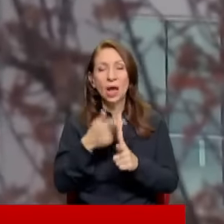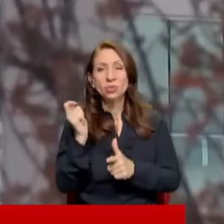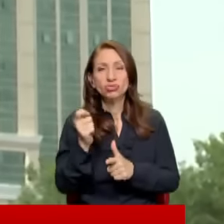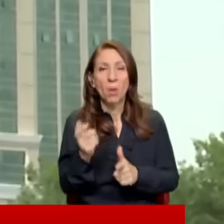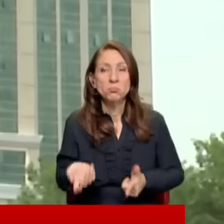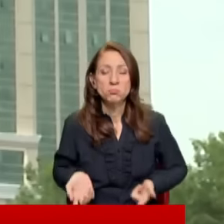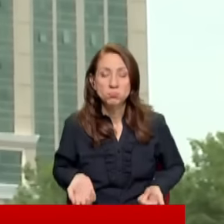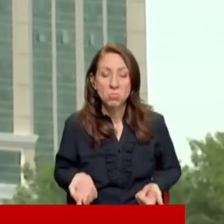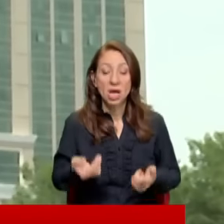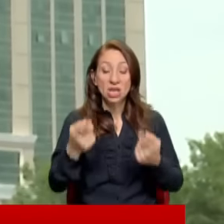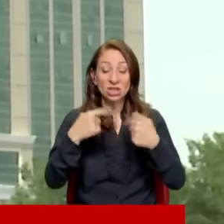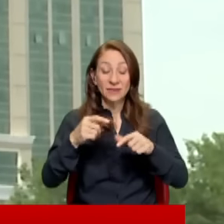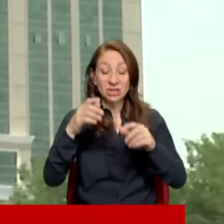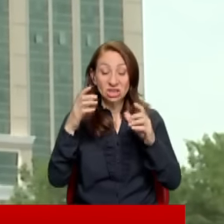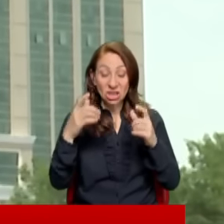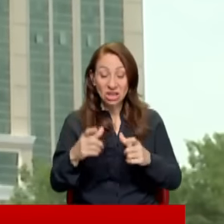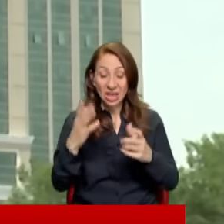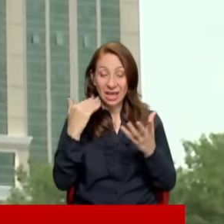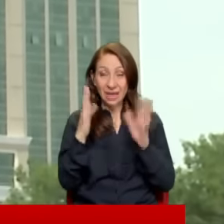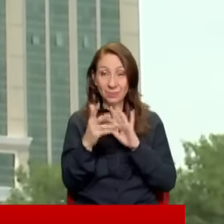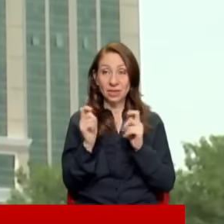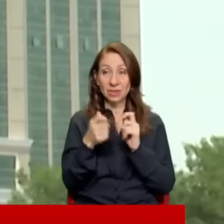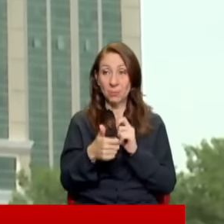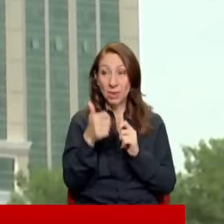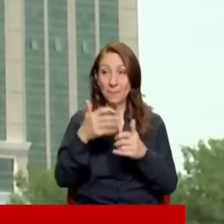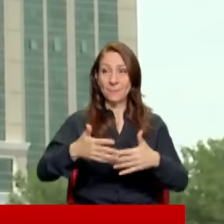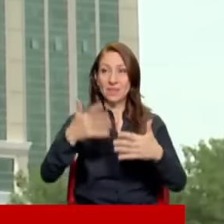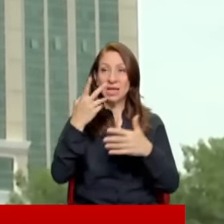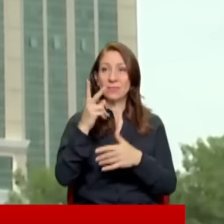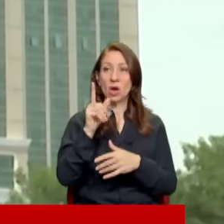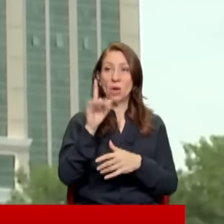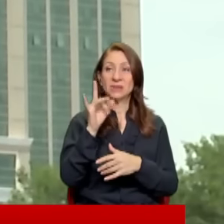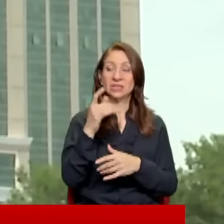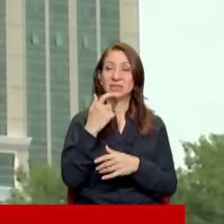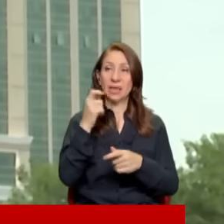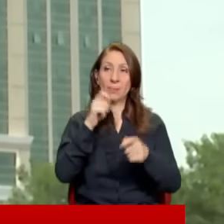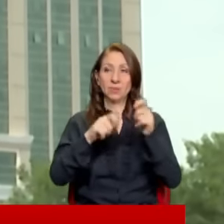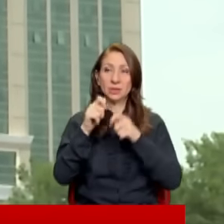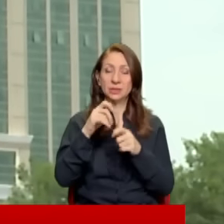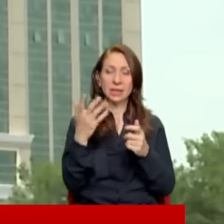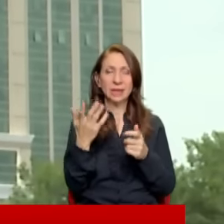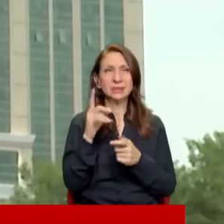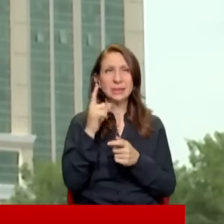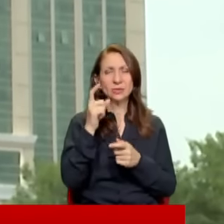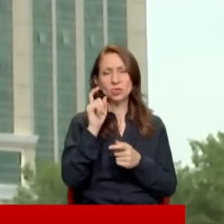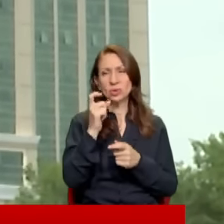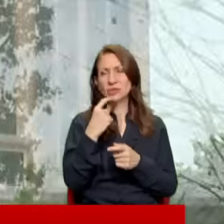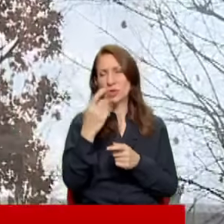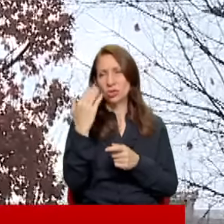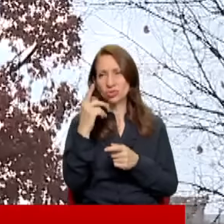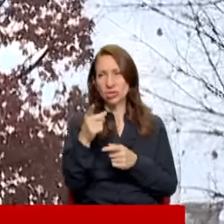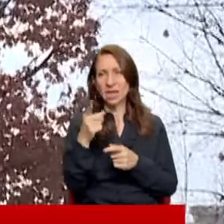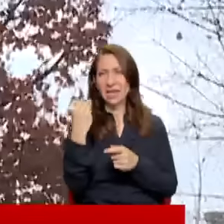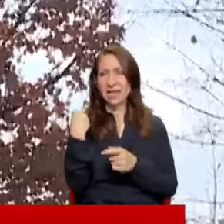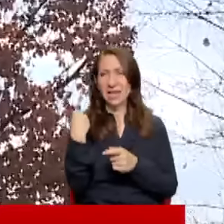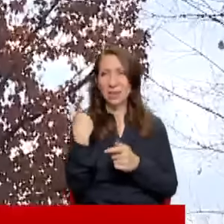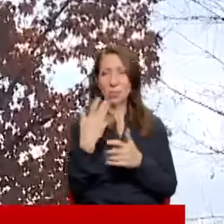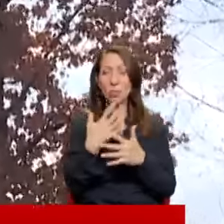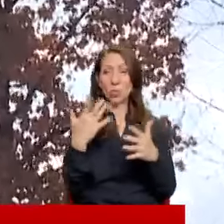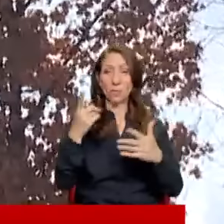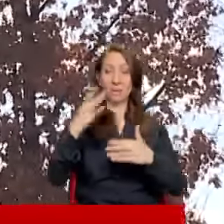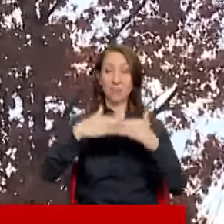bilinmiyor çevre şehircilik ve iklim değişikliği Bakanlığı binası 2015 yılında yapıldı yani sadece 9 yıl önce yeni ve